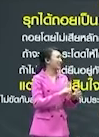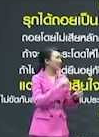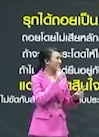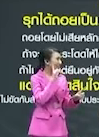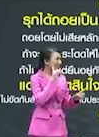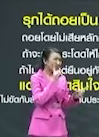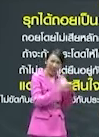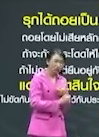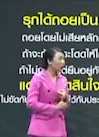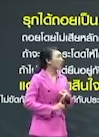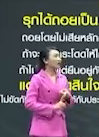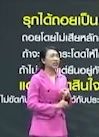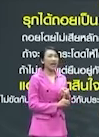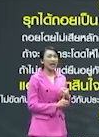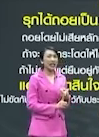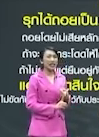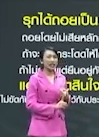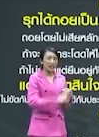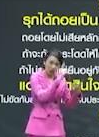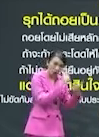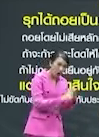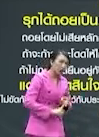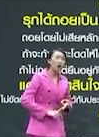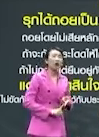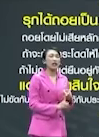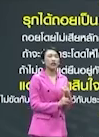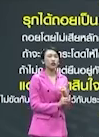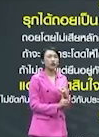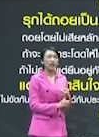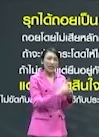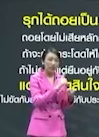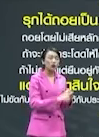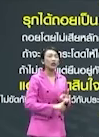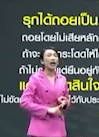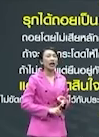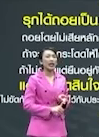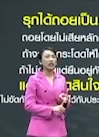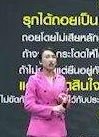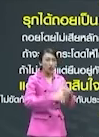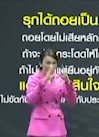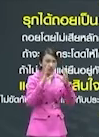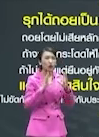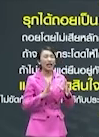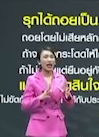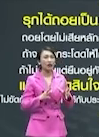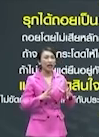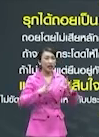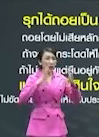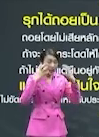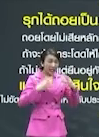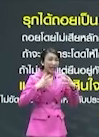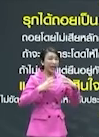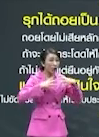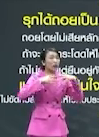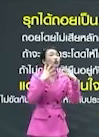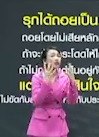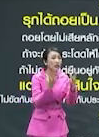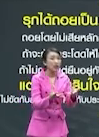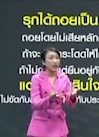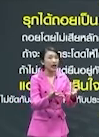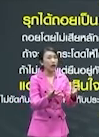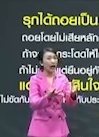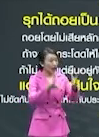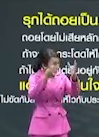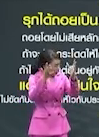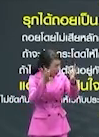วานก็ยังตกลงกันไม่ได้ตกลงกันไม่ได้ยังต่อรองกันจนวินาทีสุดท้ายจนที่สุดแล้วเนี่ยเพื่อไทยเขาเป็นคน